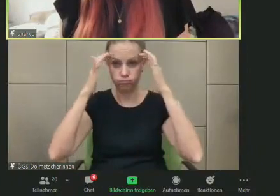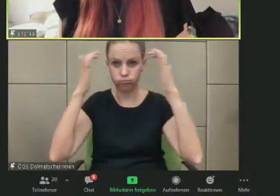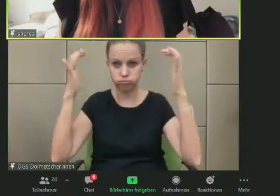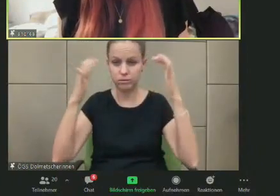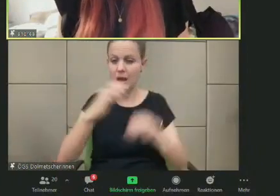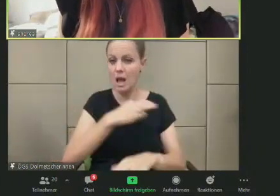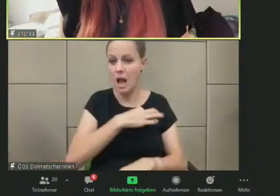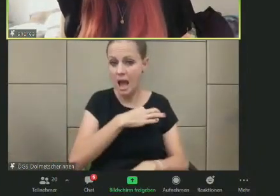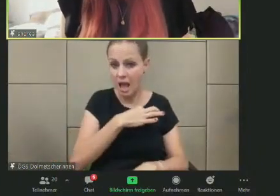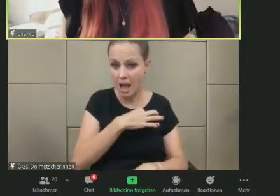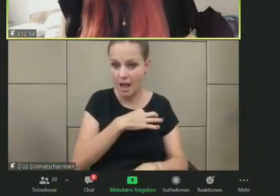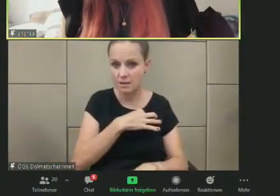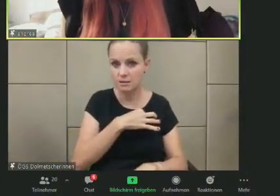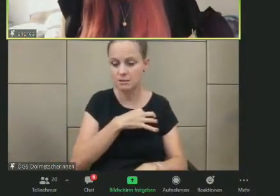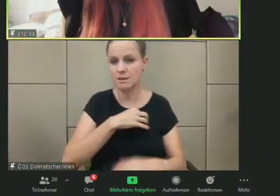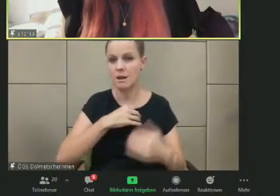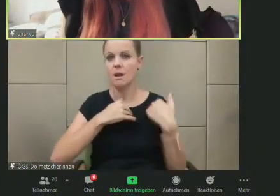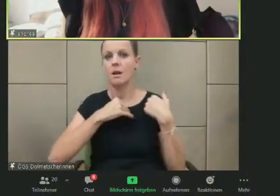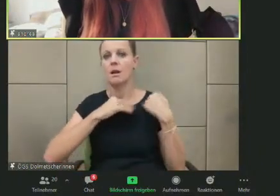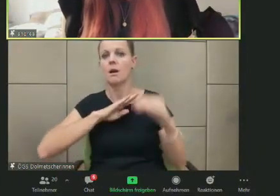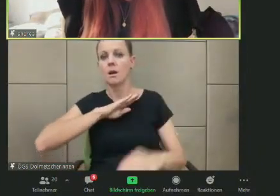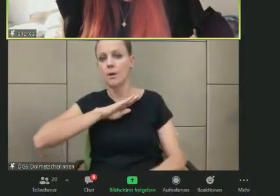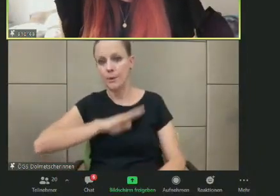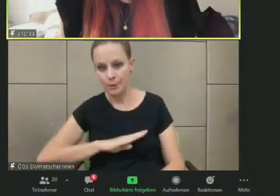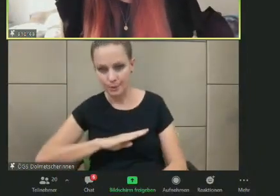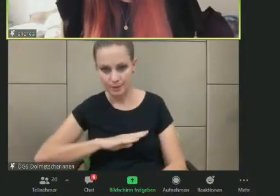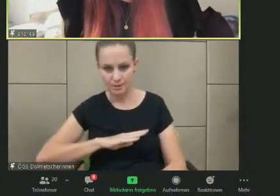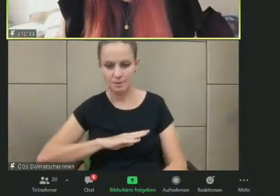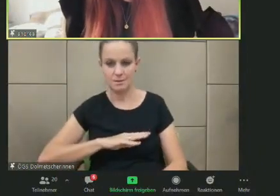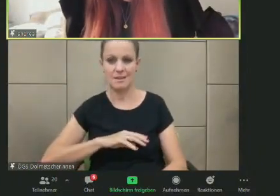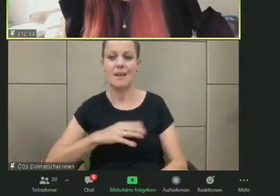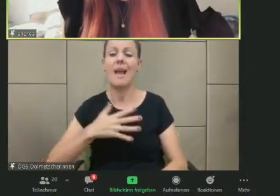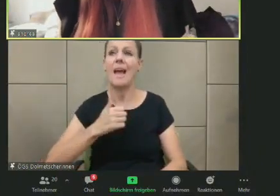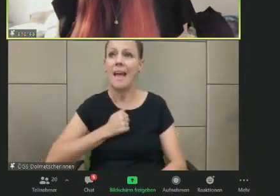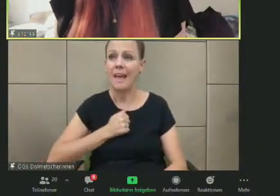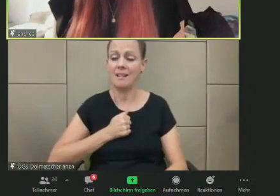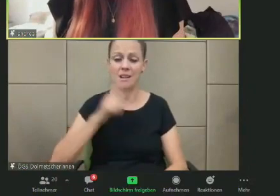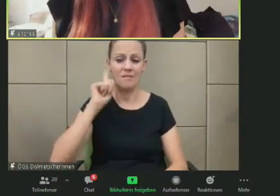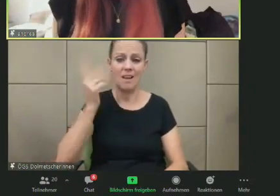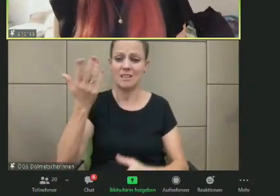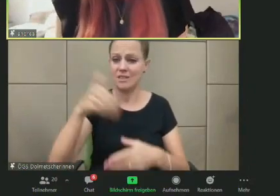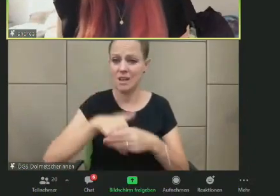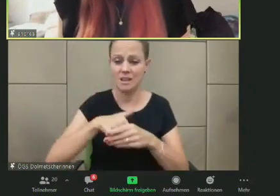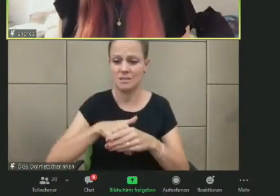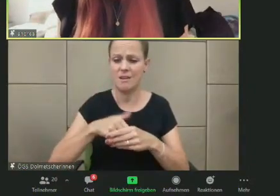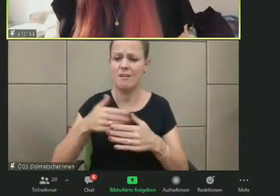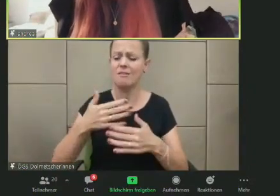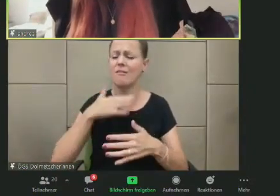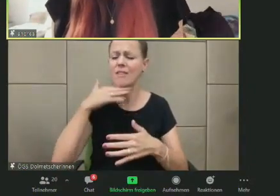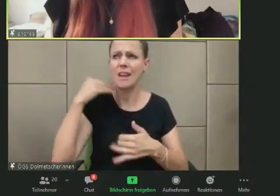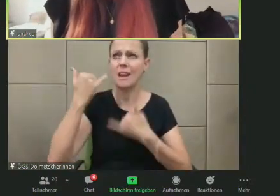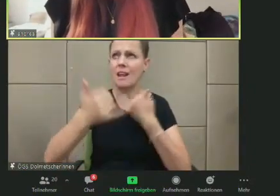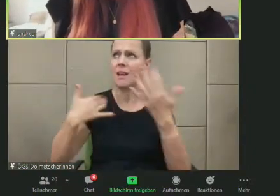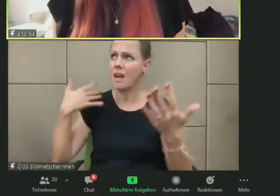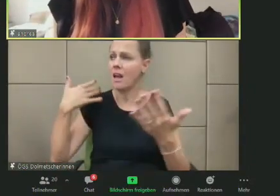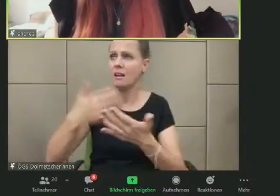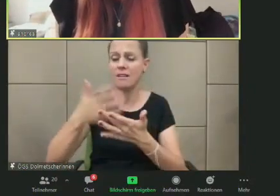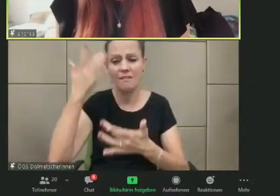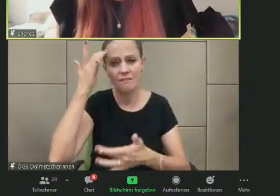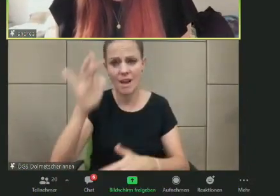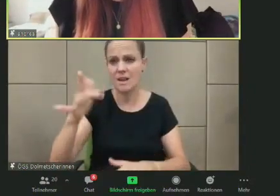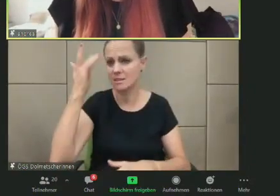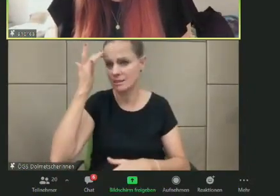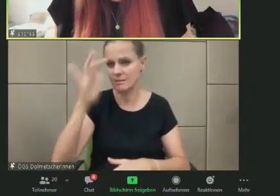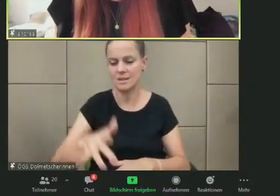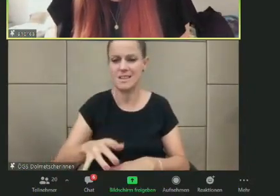hat aber auch eine Riesenerleichterung, wenn man endlich weiß, was man hat nach so vielen Jahren. Da waren aber auch Ängste und natürlich